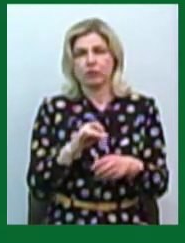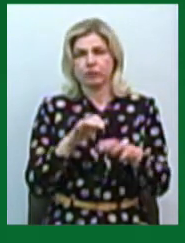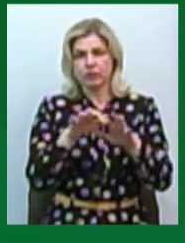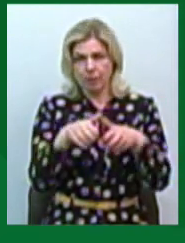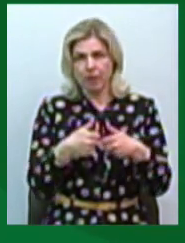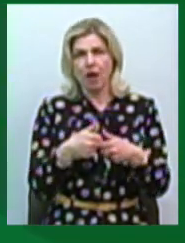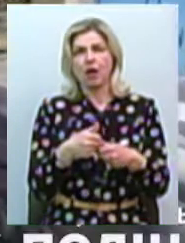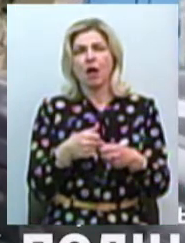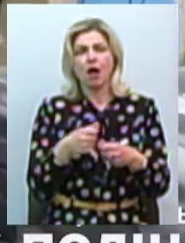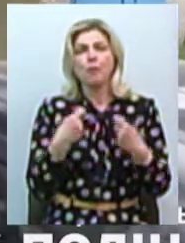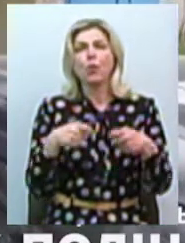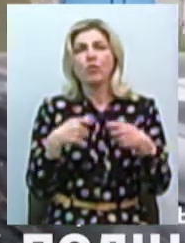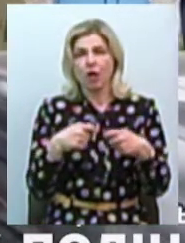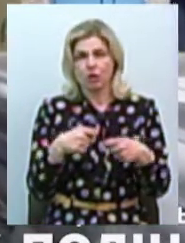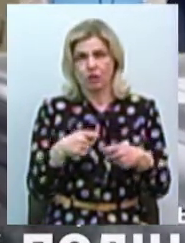амфетаміну.